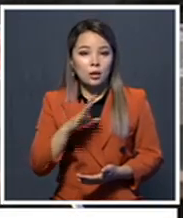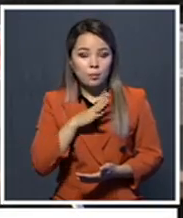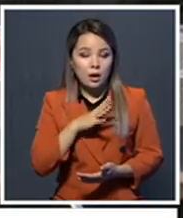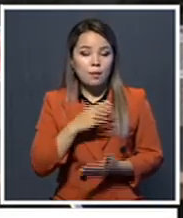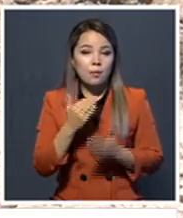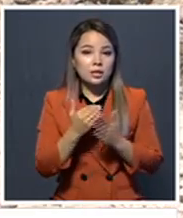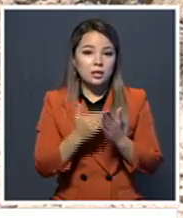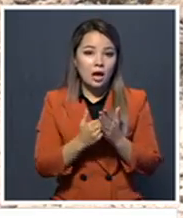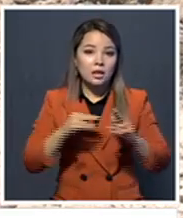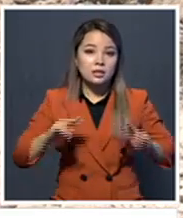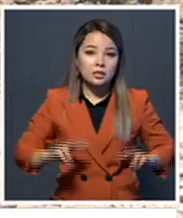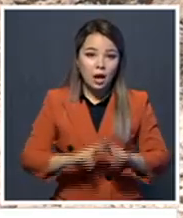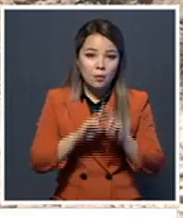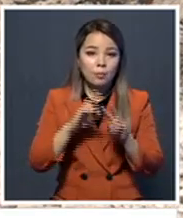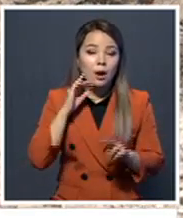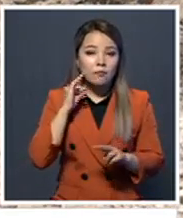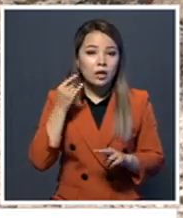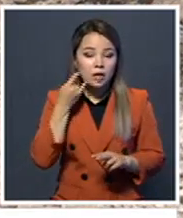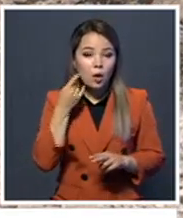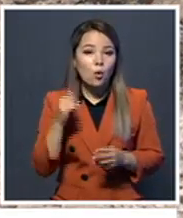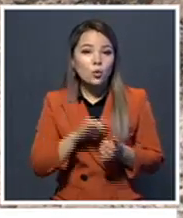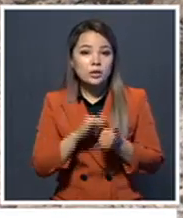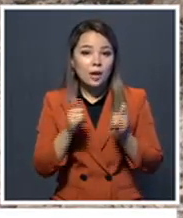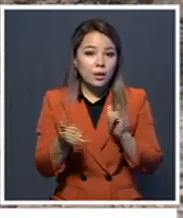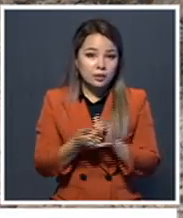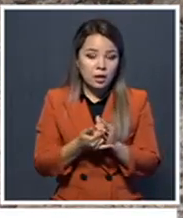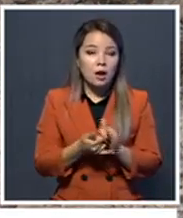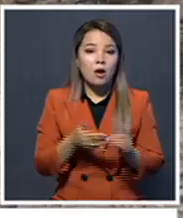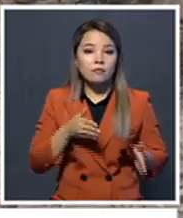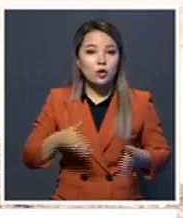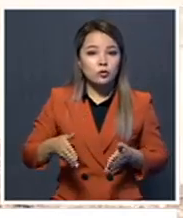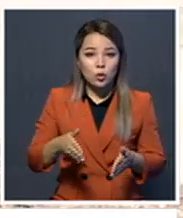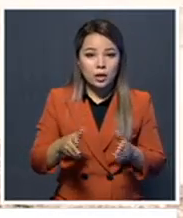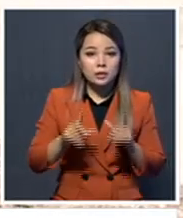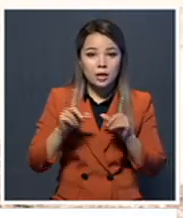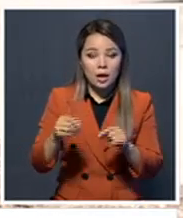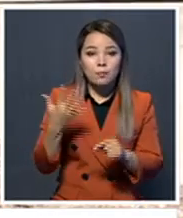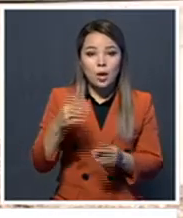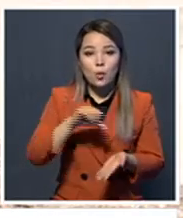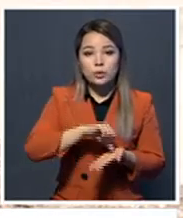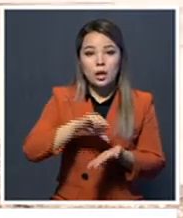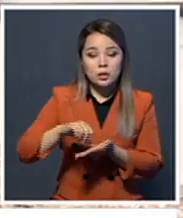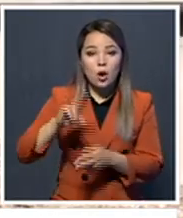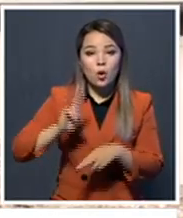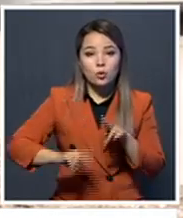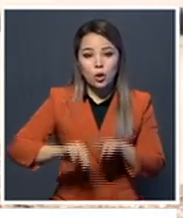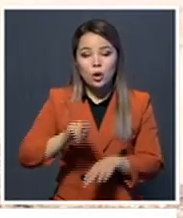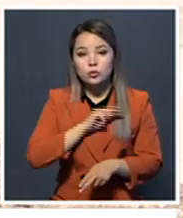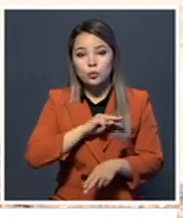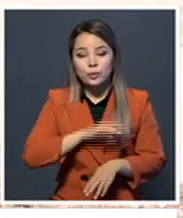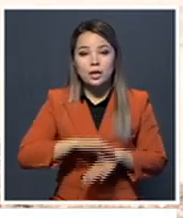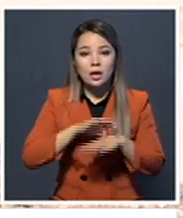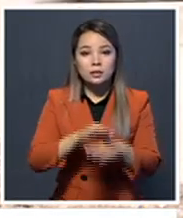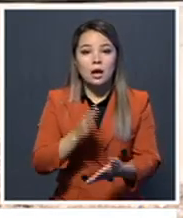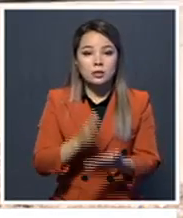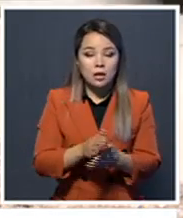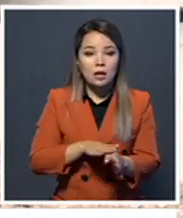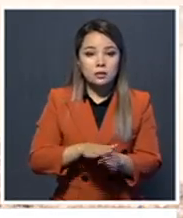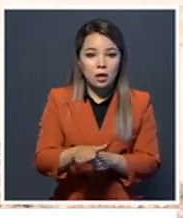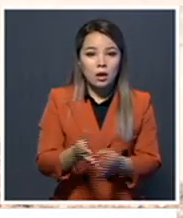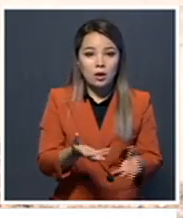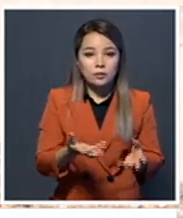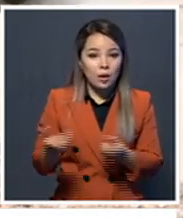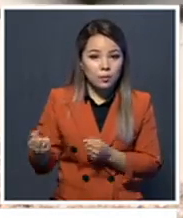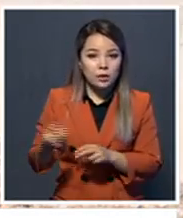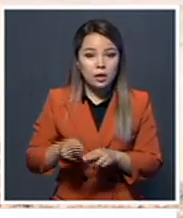Астана Павлодар Өскемен автокөлік жолының 5-1 учаскесінде құрылыс жүргізген компания өкілі атқарылған жұмысты